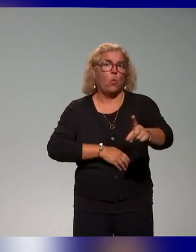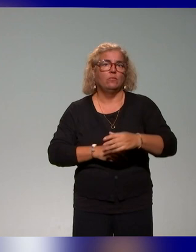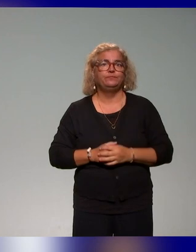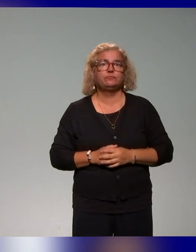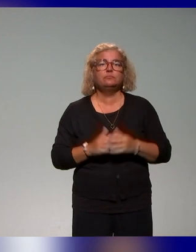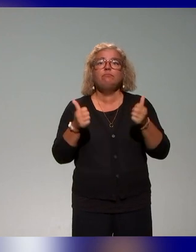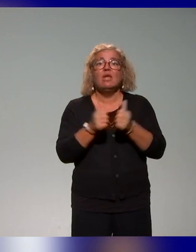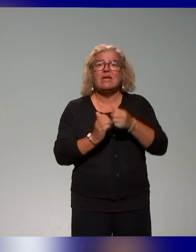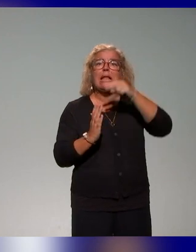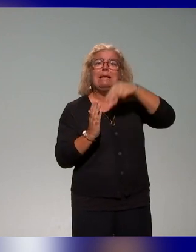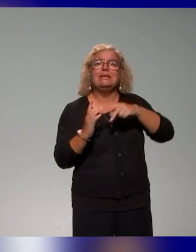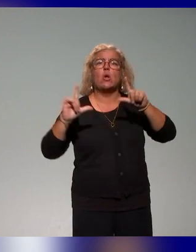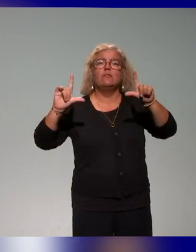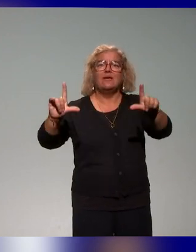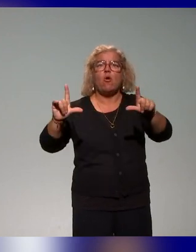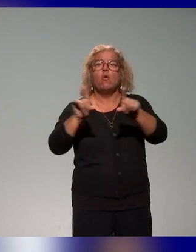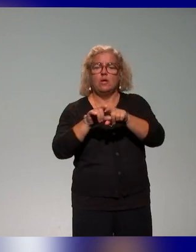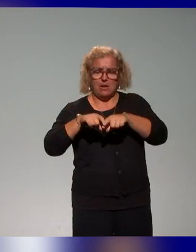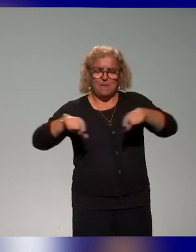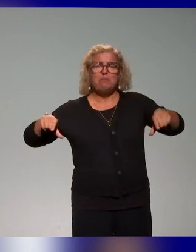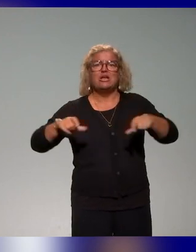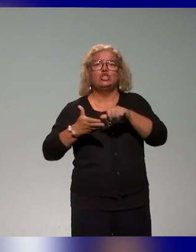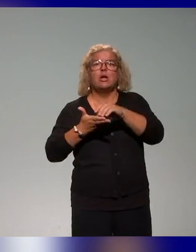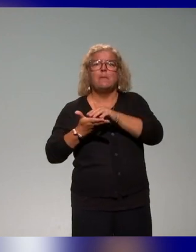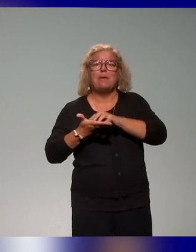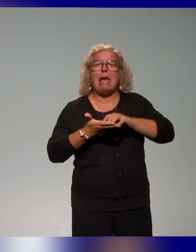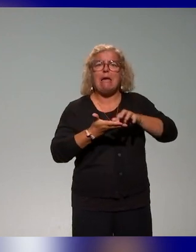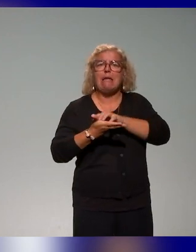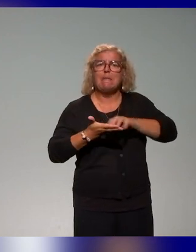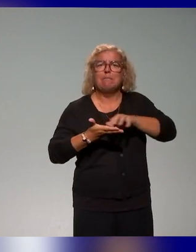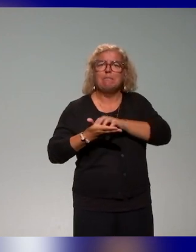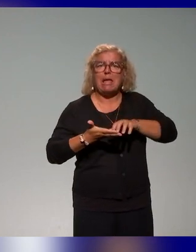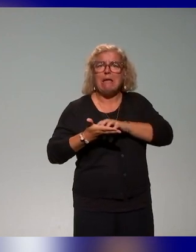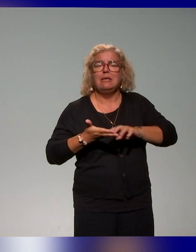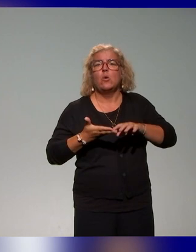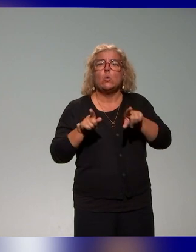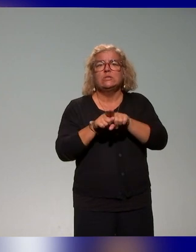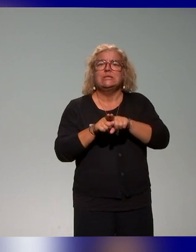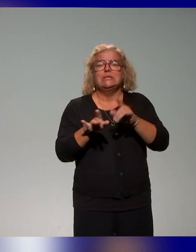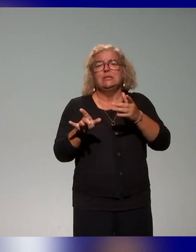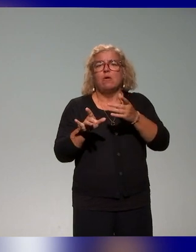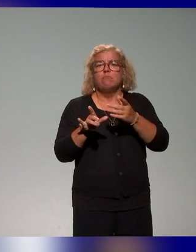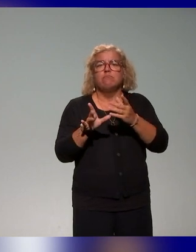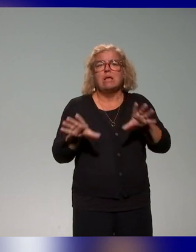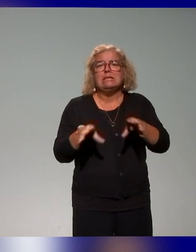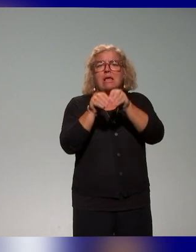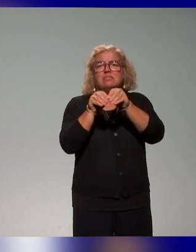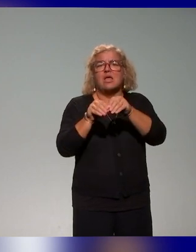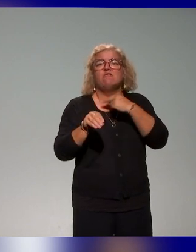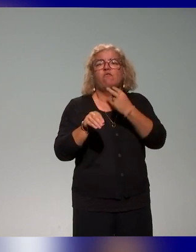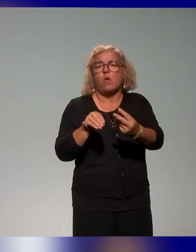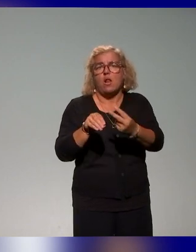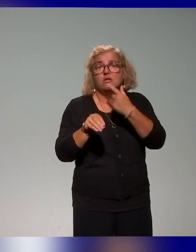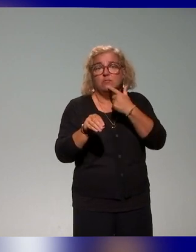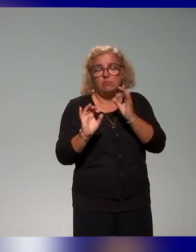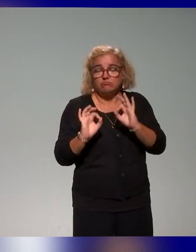pour répondre à la question, oui, c'est tout à fait utilisable avec un lecteur d'écran, avec plage braille et synthèse vocale, j'ai eu en plus l'impression, moi qui ai quand